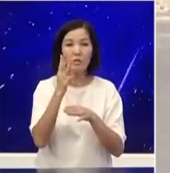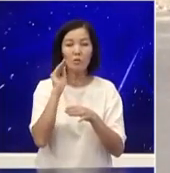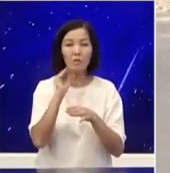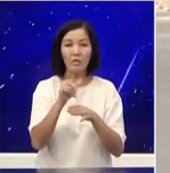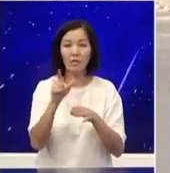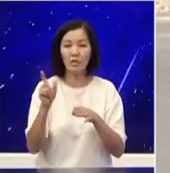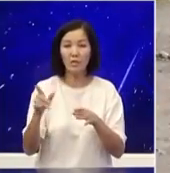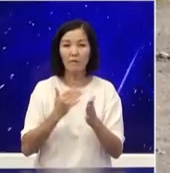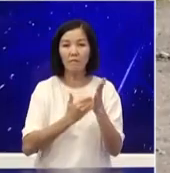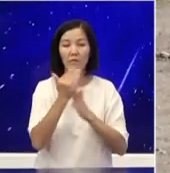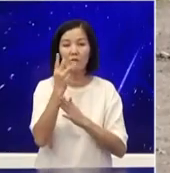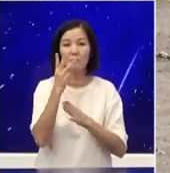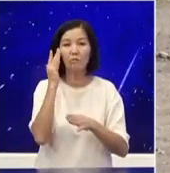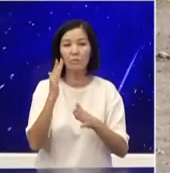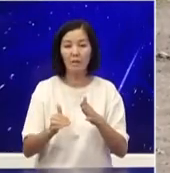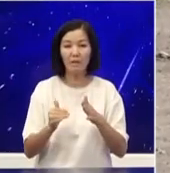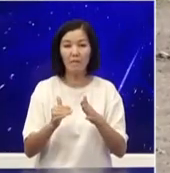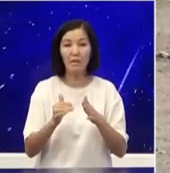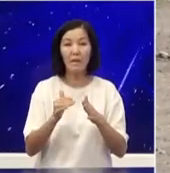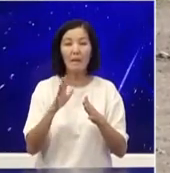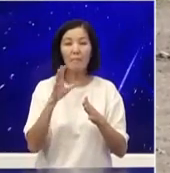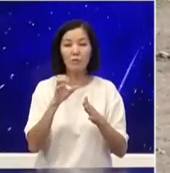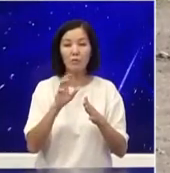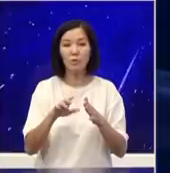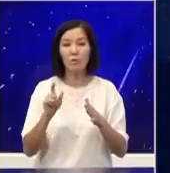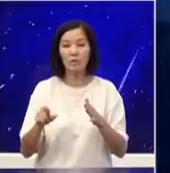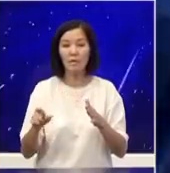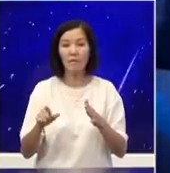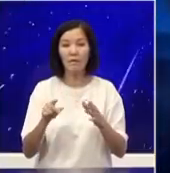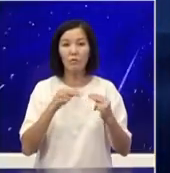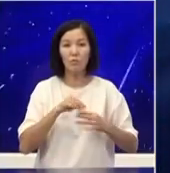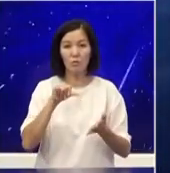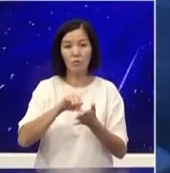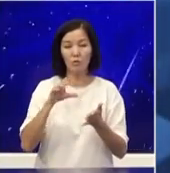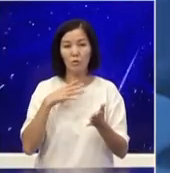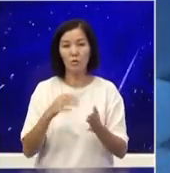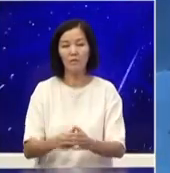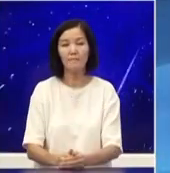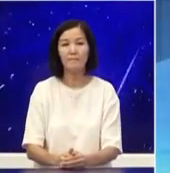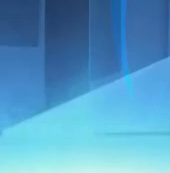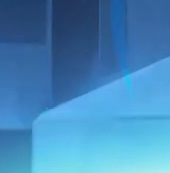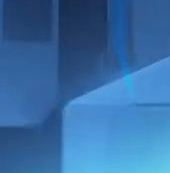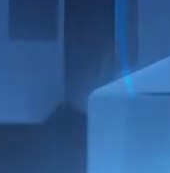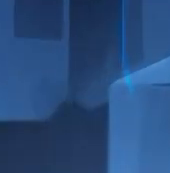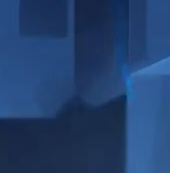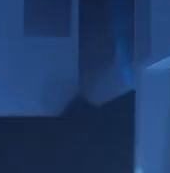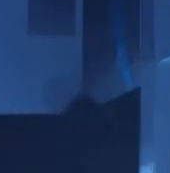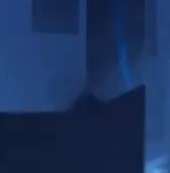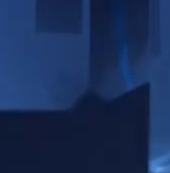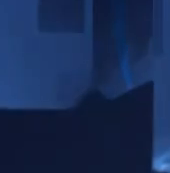жителей. Свыше 2500 из них были трудоустроены. Ануар Амангельдинов, Нуржан Муканов, телеканал